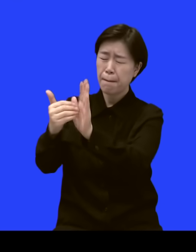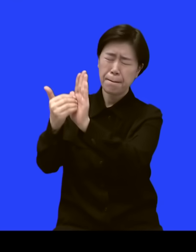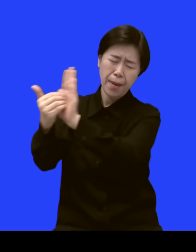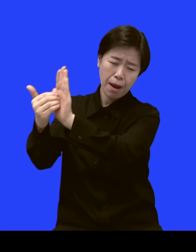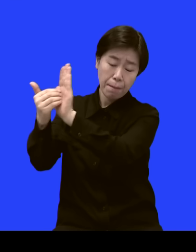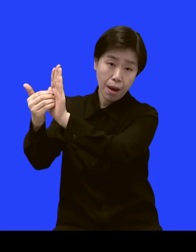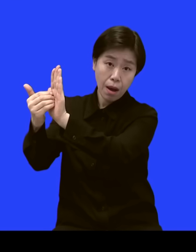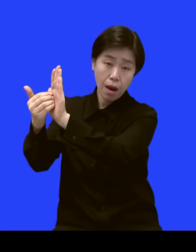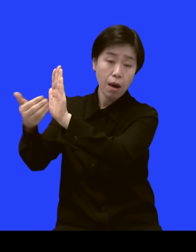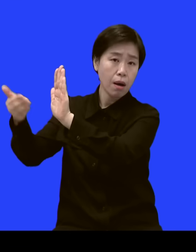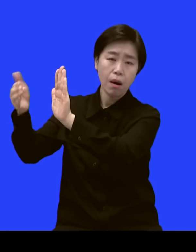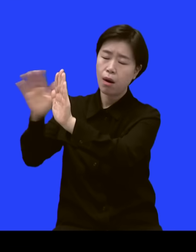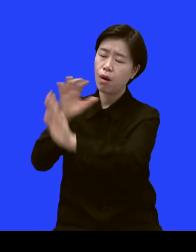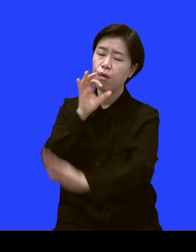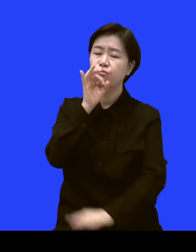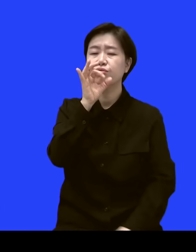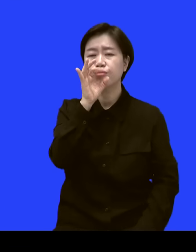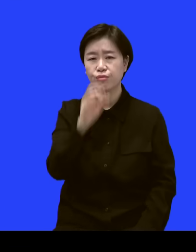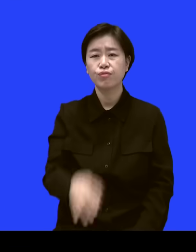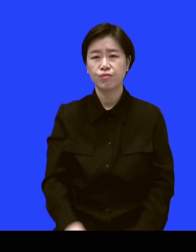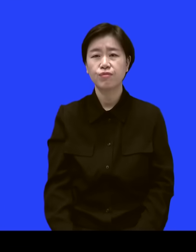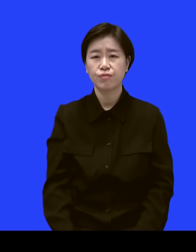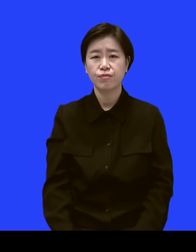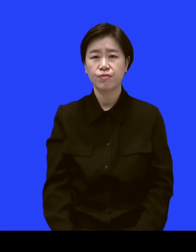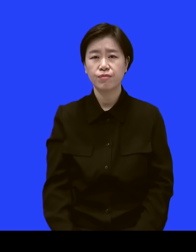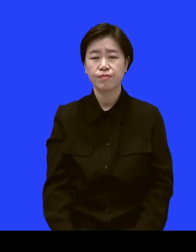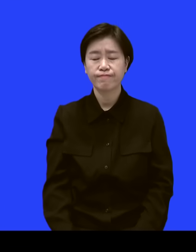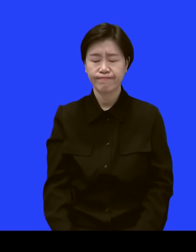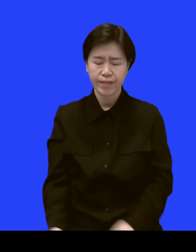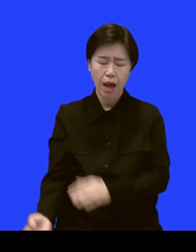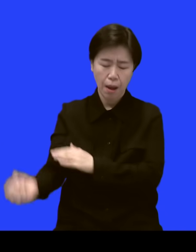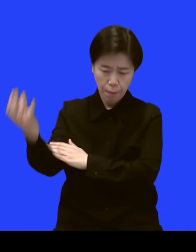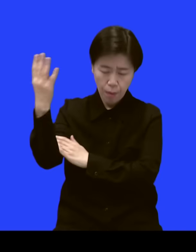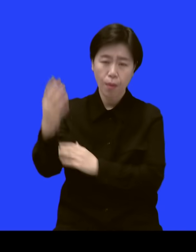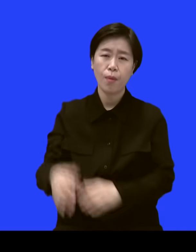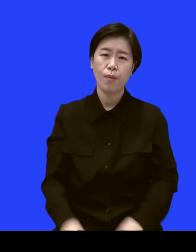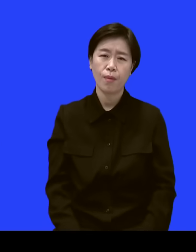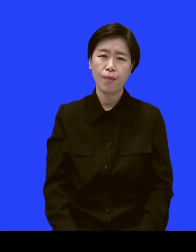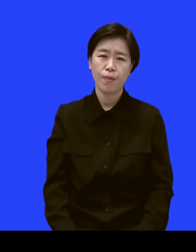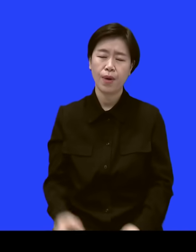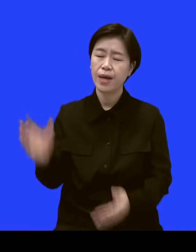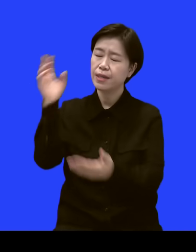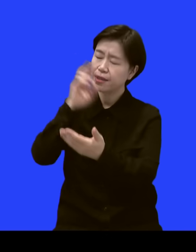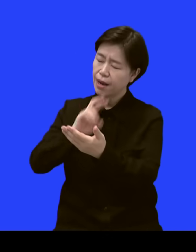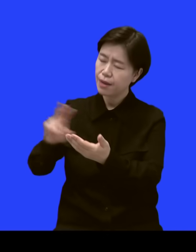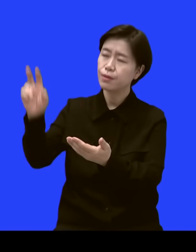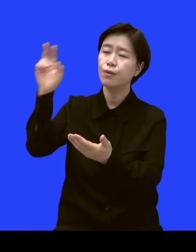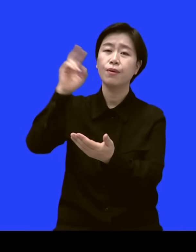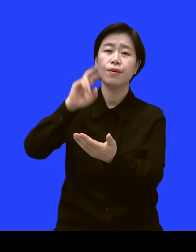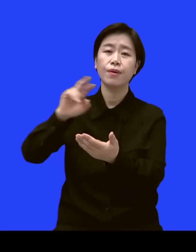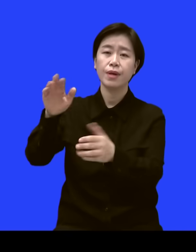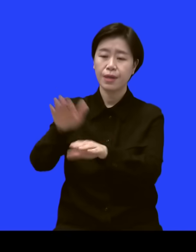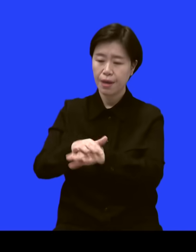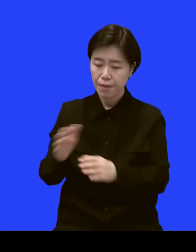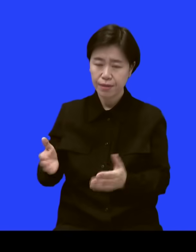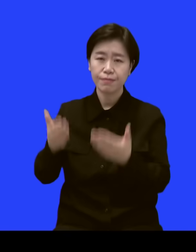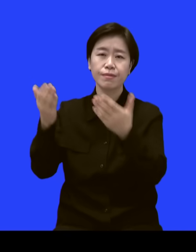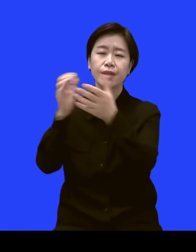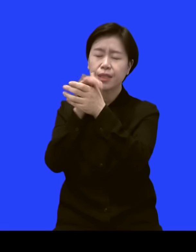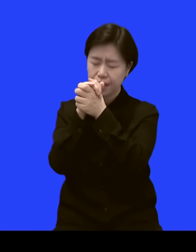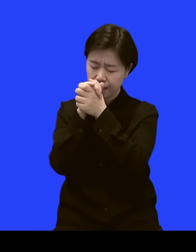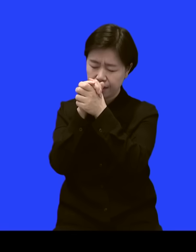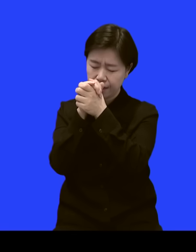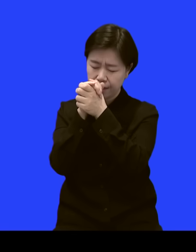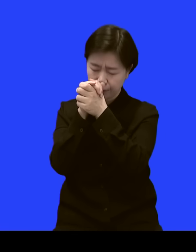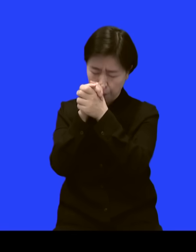수가 없구나. 예, 그때부터 항복하고 찬송하고 예배드리고 기도하고 했던